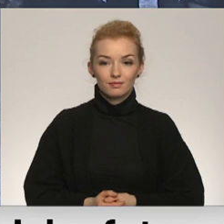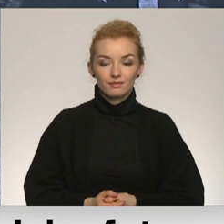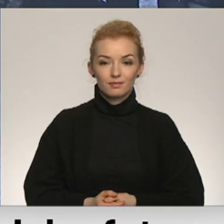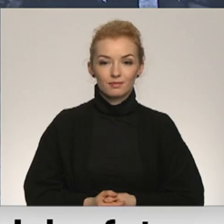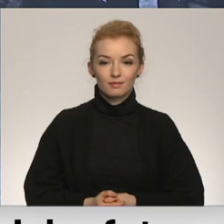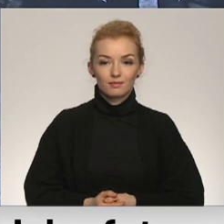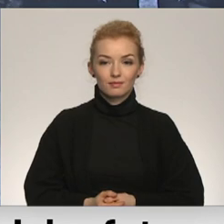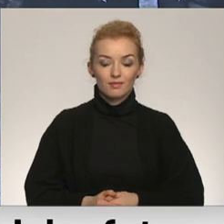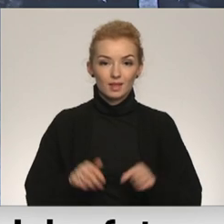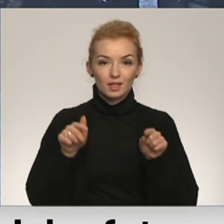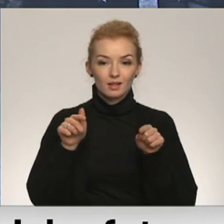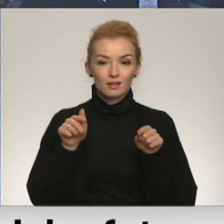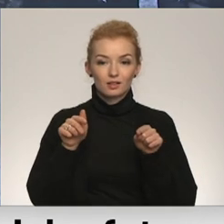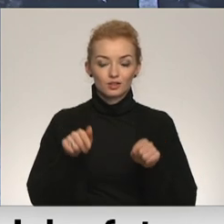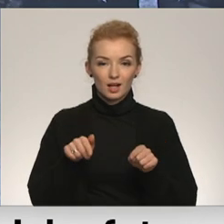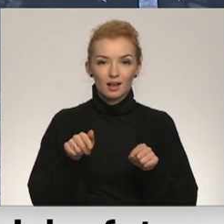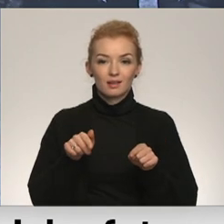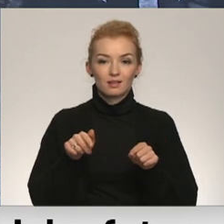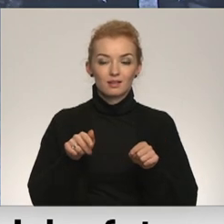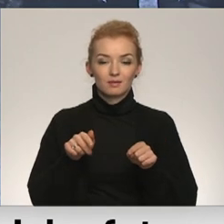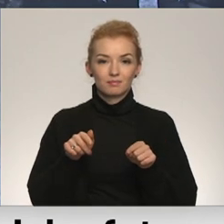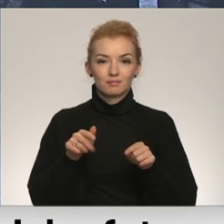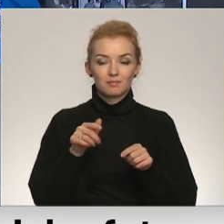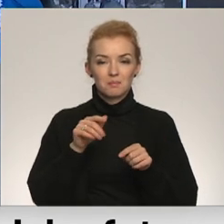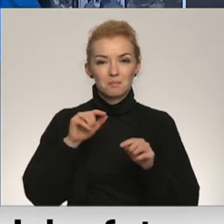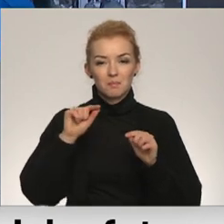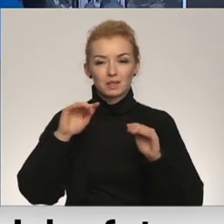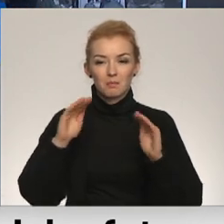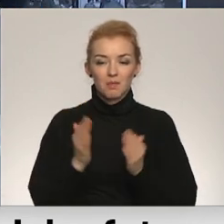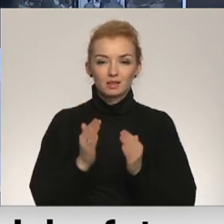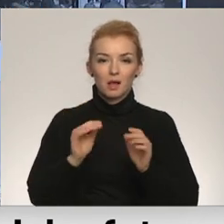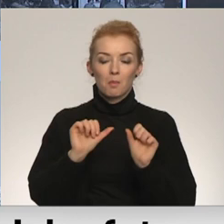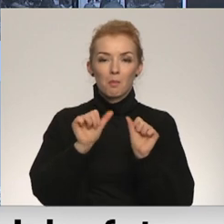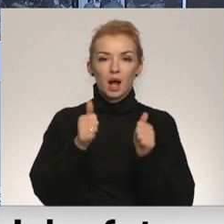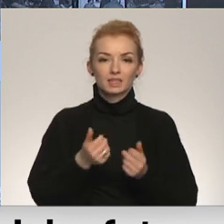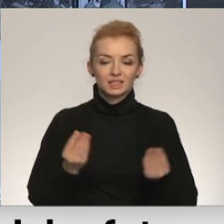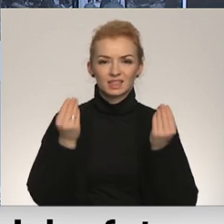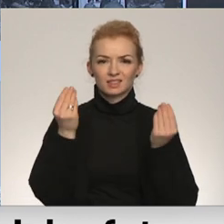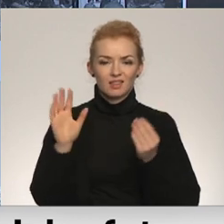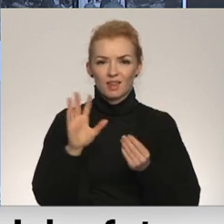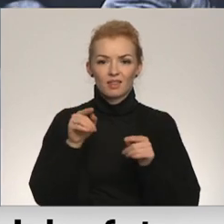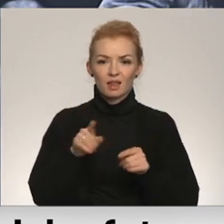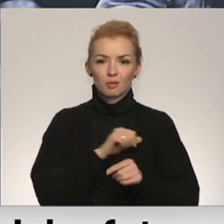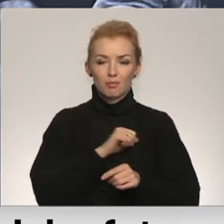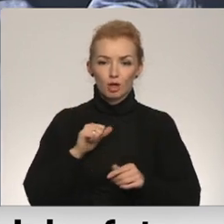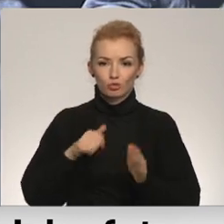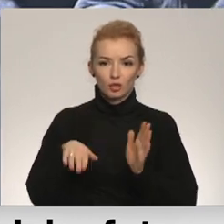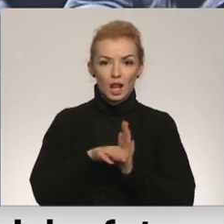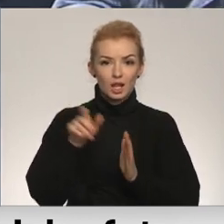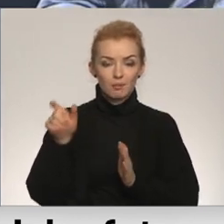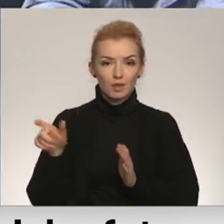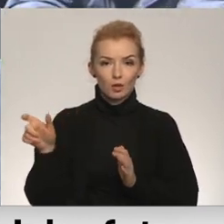Jā, protams. Šeit ir netik daudz varbūt mākslinieciski izcilas un tā, bet tās ir pašu dalībnieku